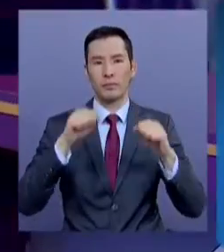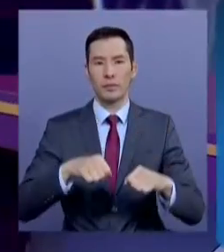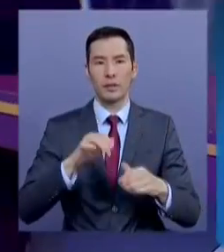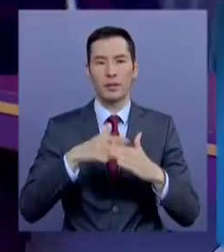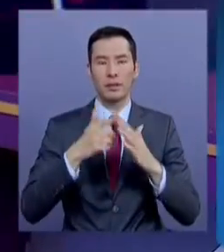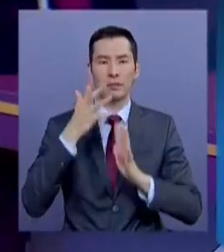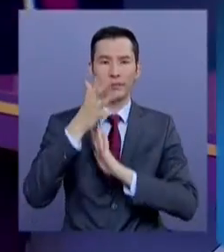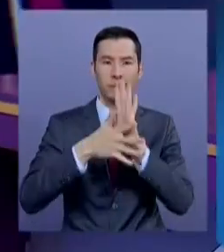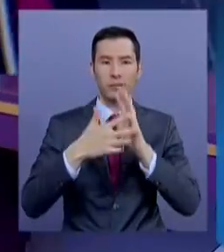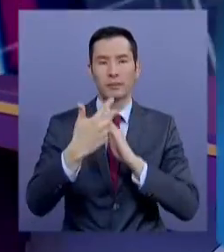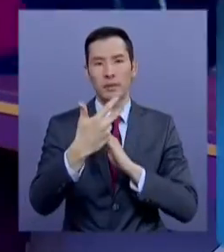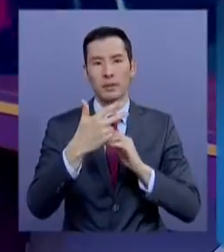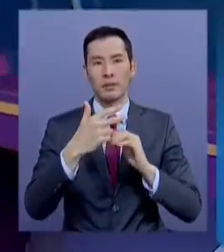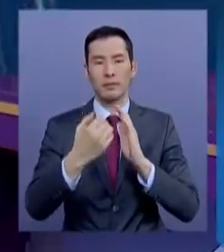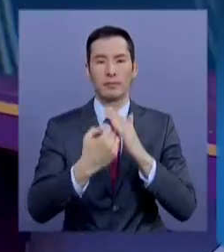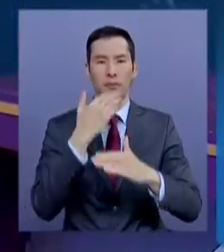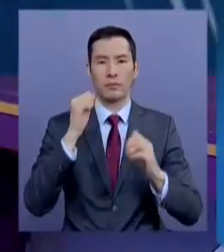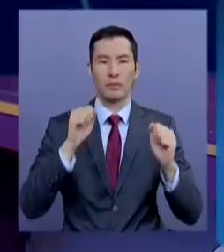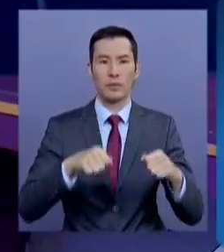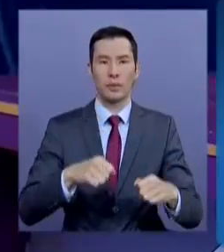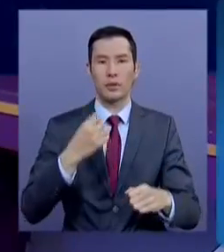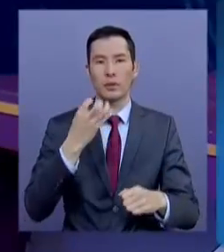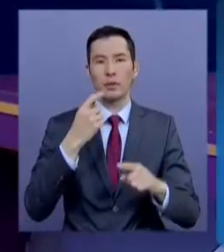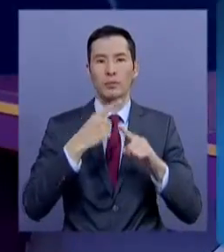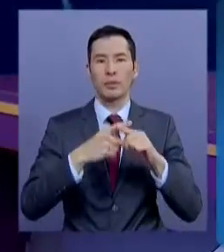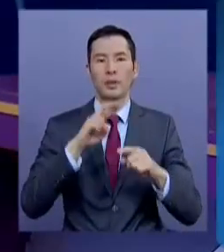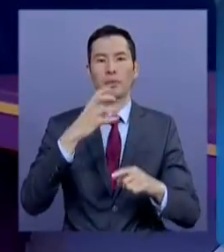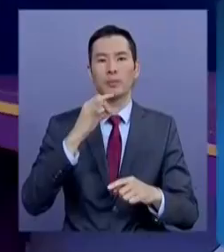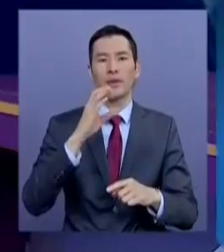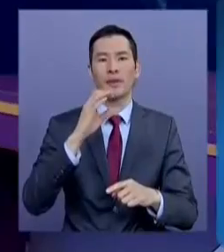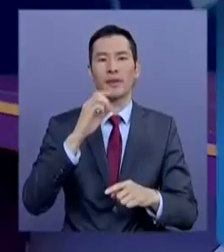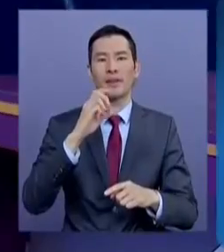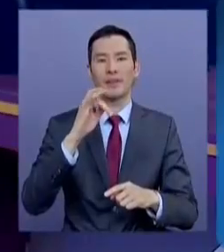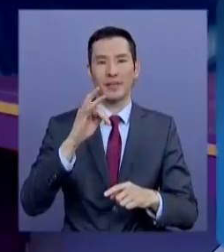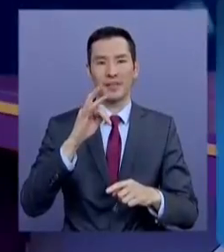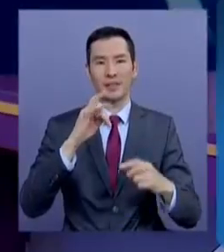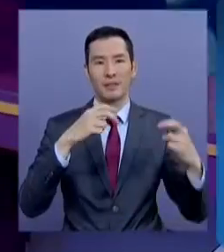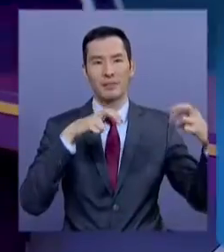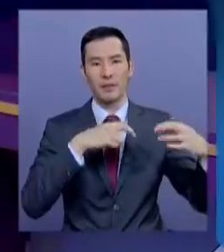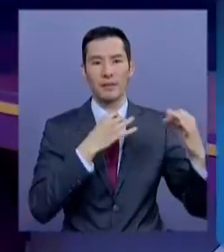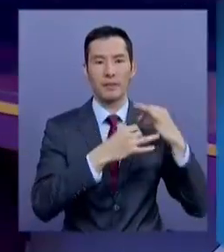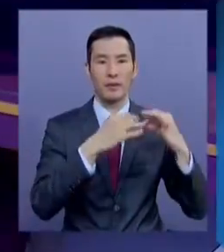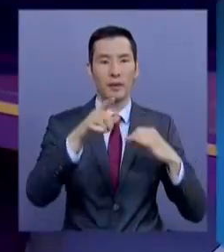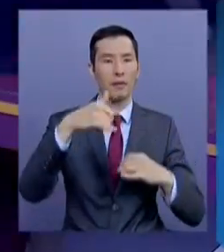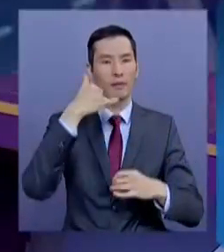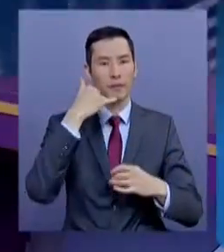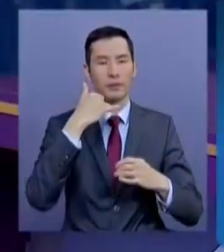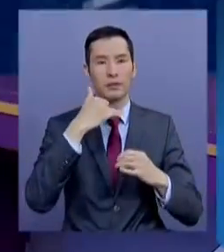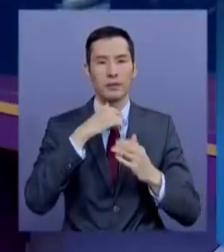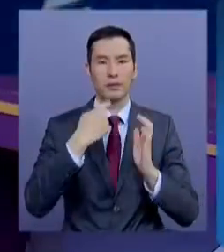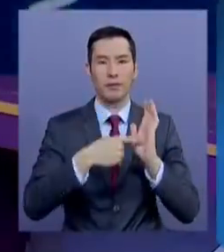және бейне жазба ретінде жіберсе де болады. Сонымен қатар тікелей эфир кезінде студияға қоңырау шалу арқылы да сауалдарыңызға жауап ала аласыздар.